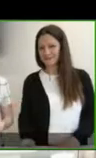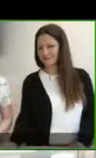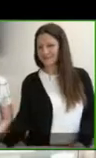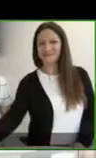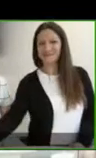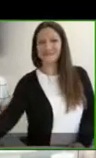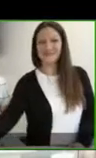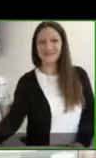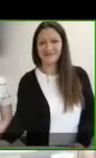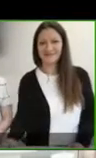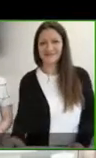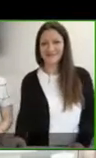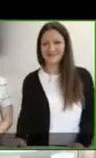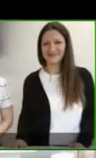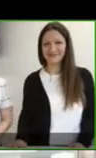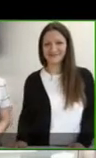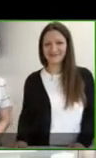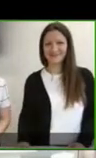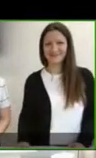est en soutien, il va être au clavardage, hein, c'est ça?